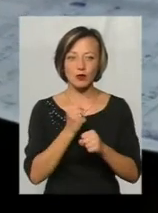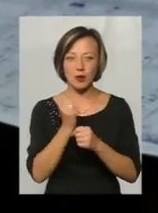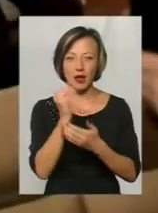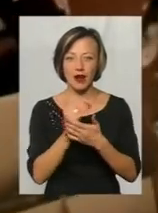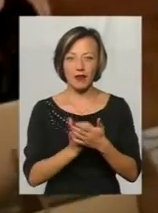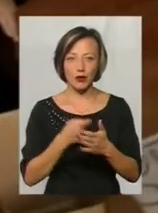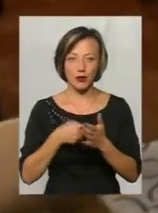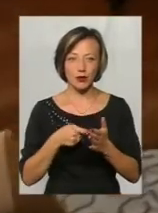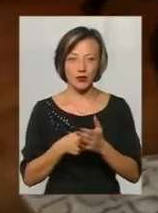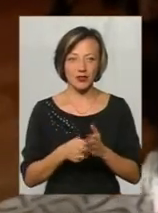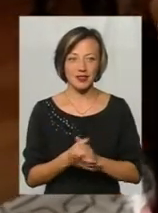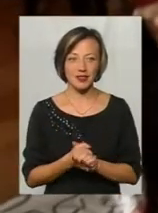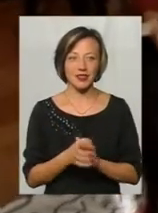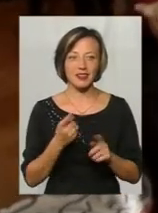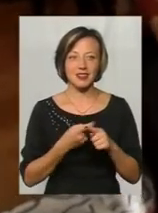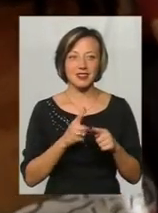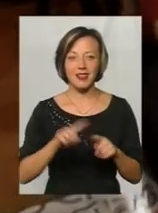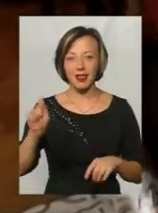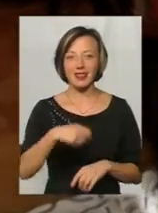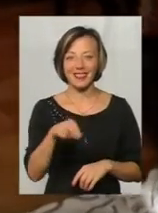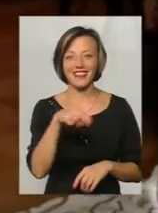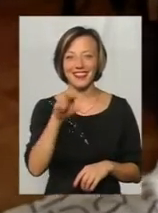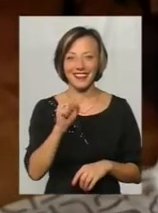годувань. Це Д'Артаньян? Це Д'Артаньян.